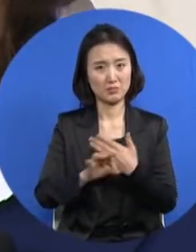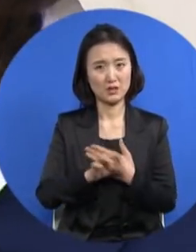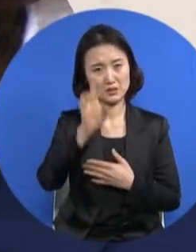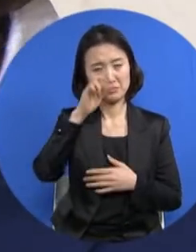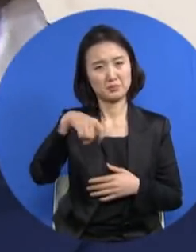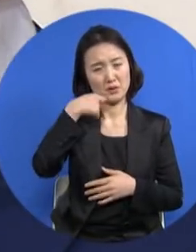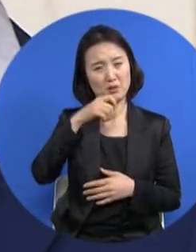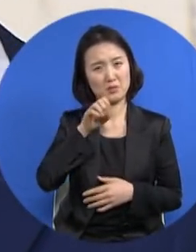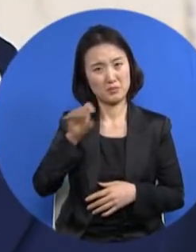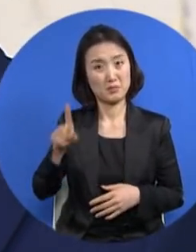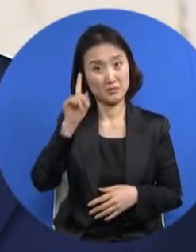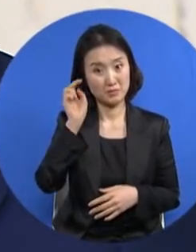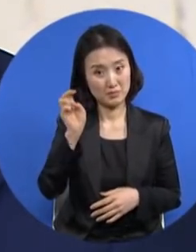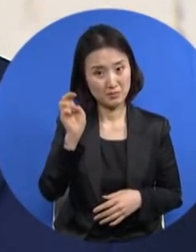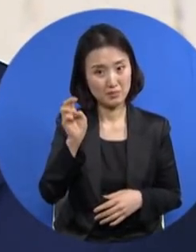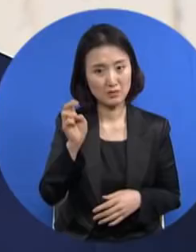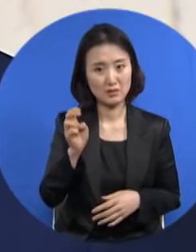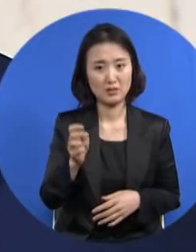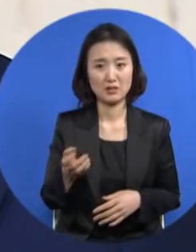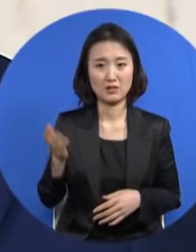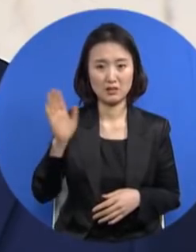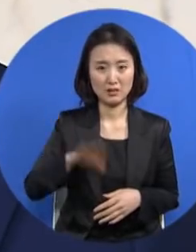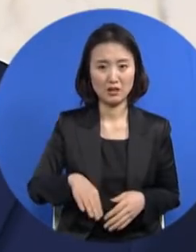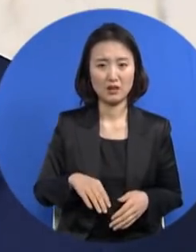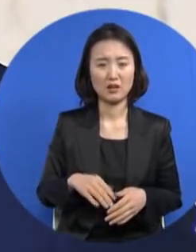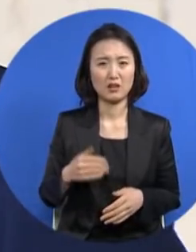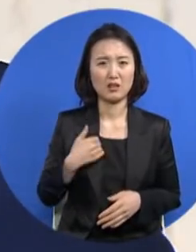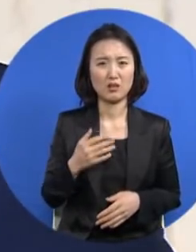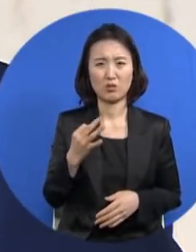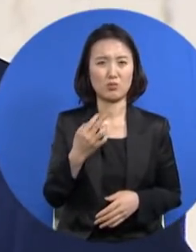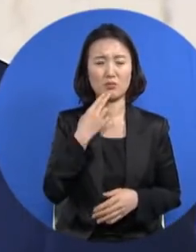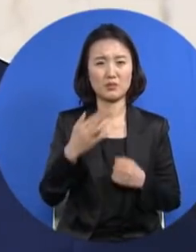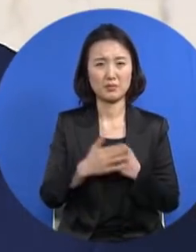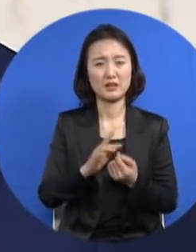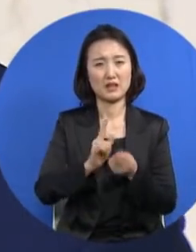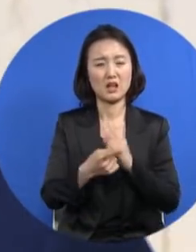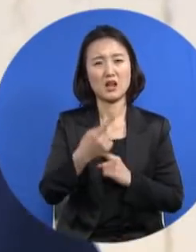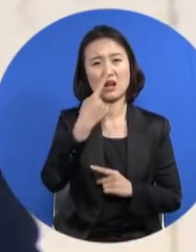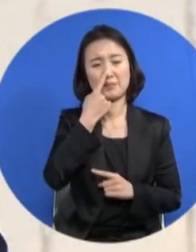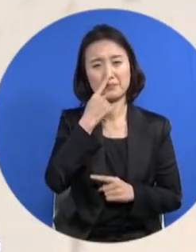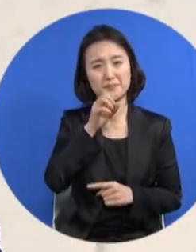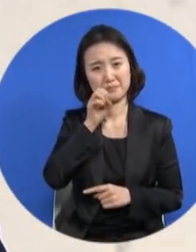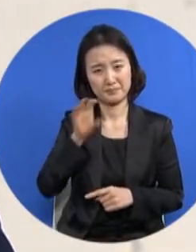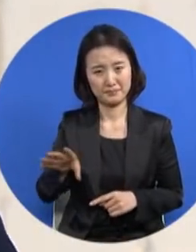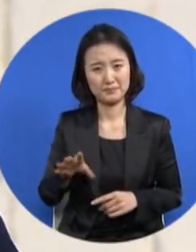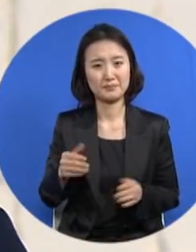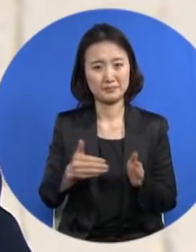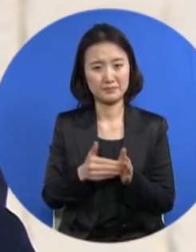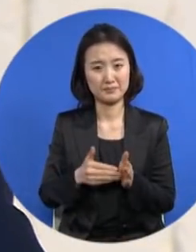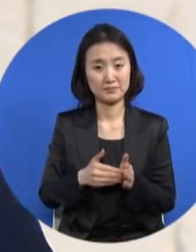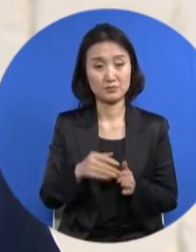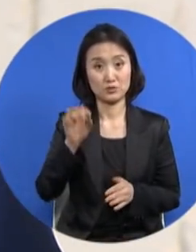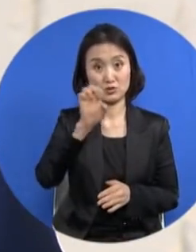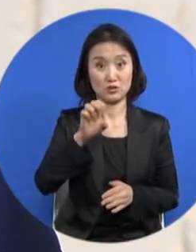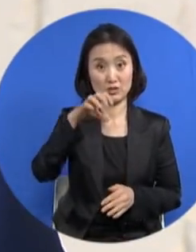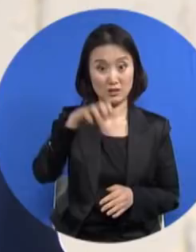했을 텐데요. 그날 주머니 사정 때문에 커피를 마시자고 했어요. 가끔